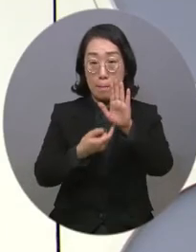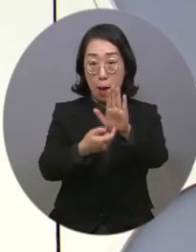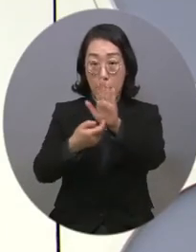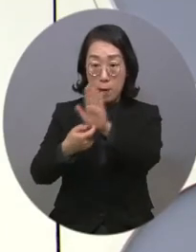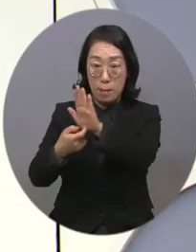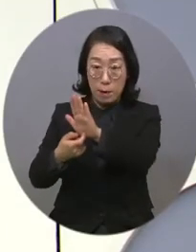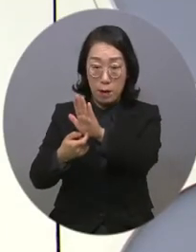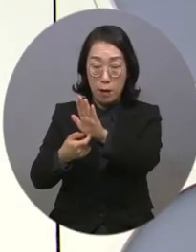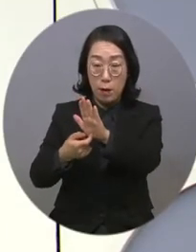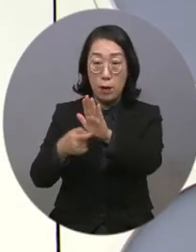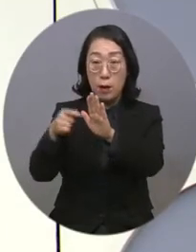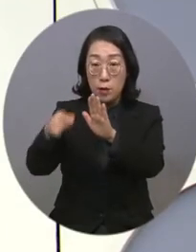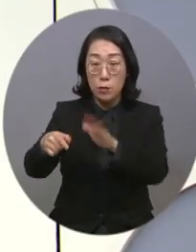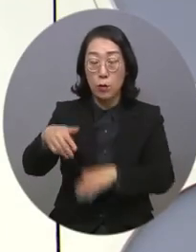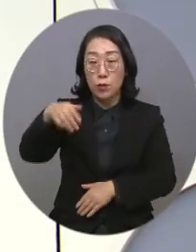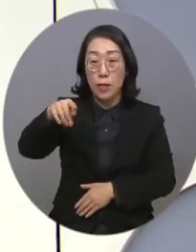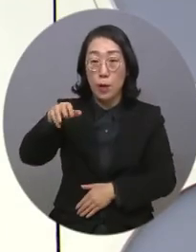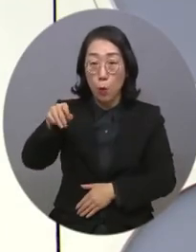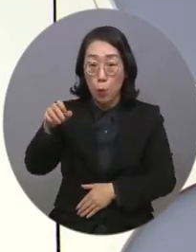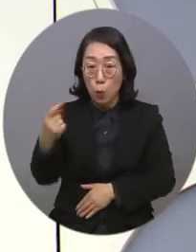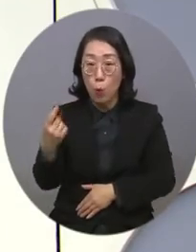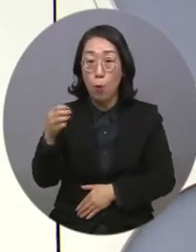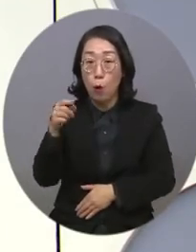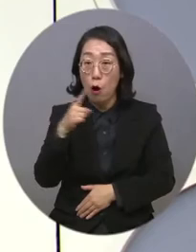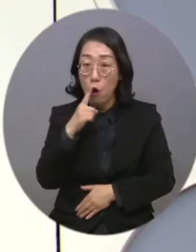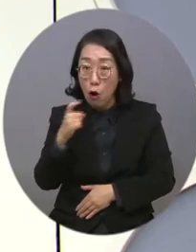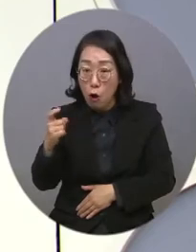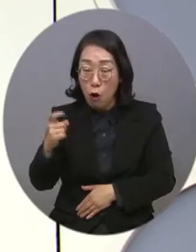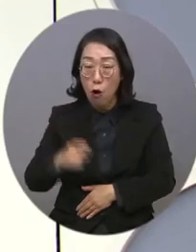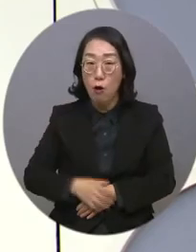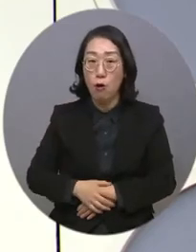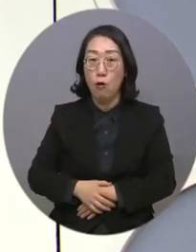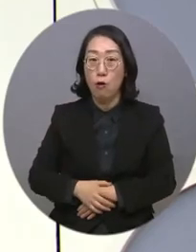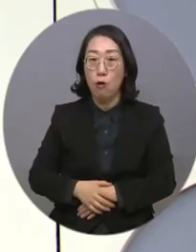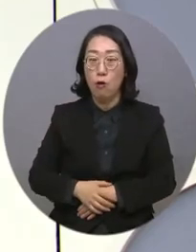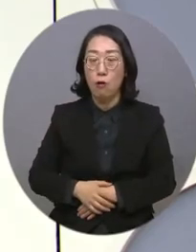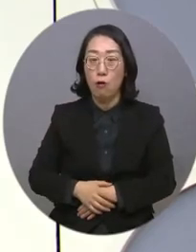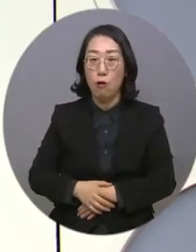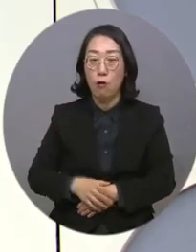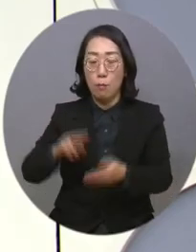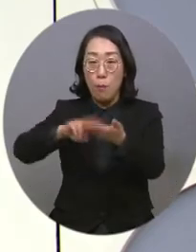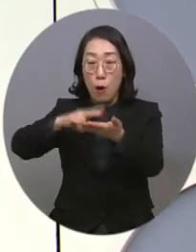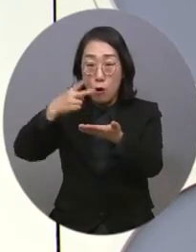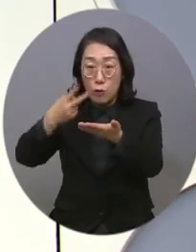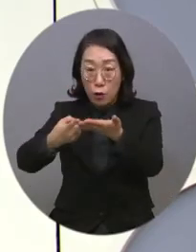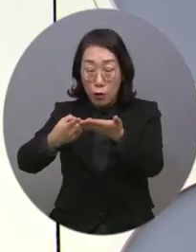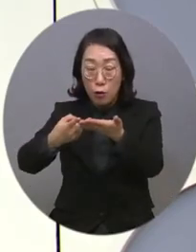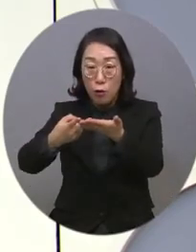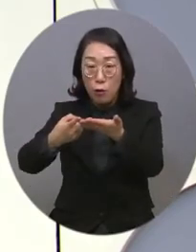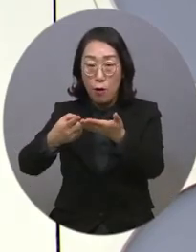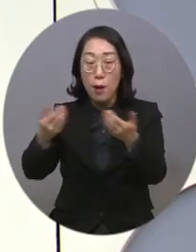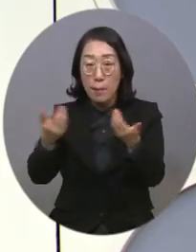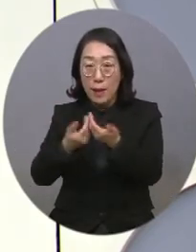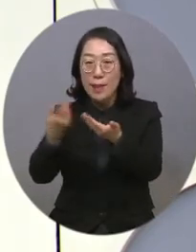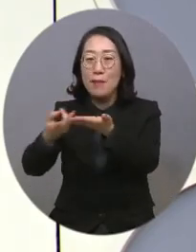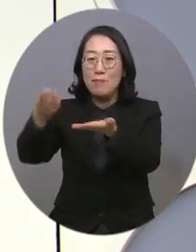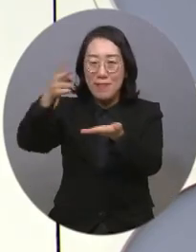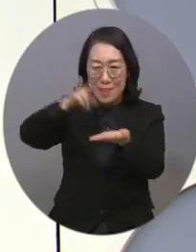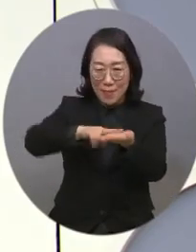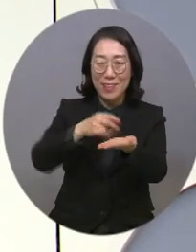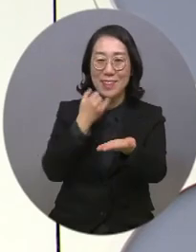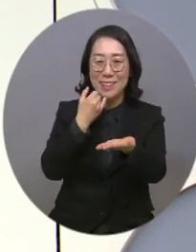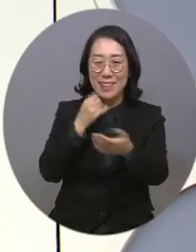지금 체코 문학도 체코어로 번역하는 것도 우리가 사실 체코로 번역하기는 좀 힘들죠. 네. 예, 체코어를 한국어로 번역하기는 좀 쉬운데